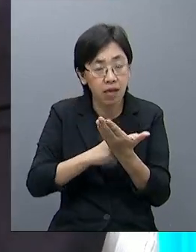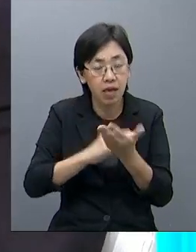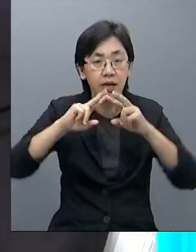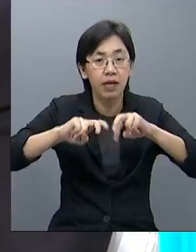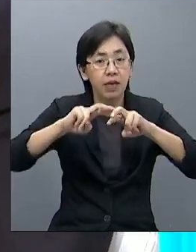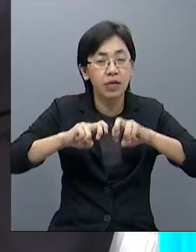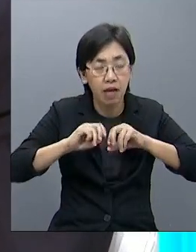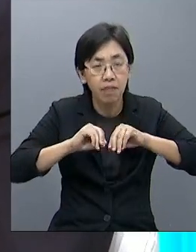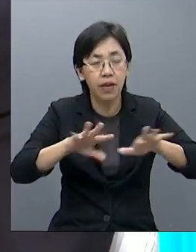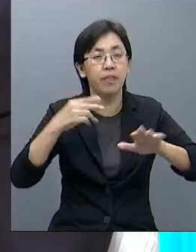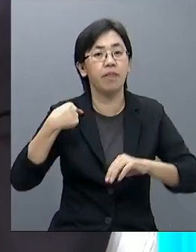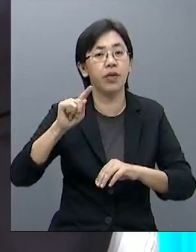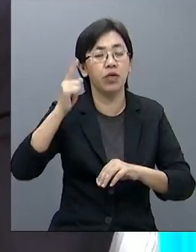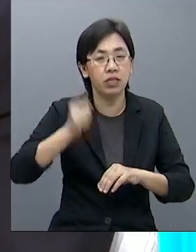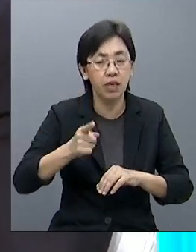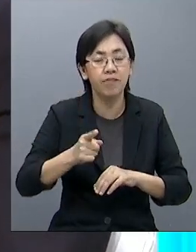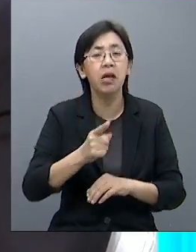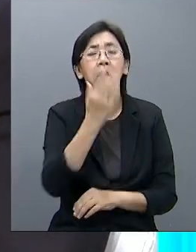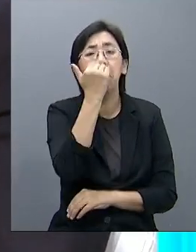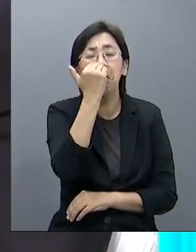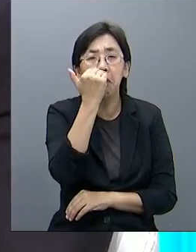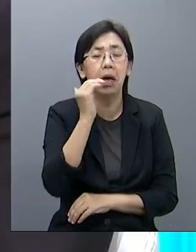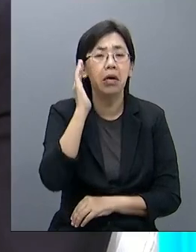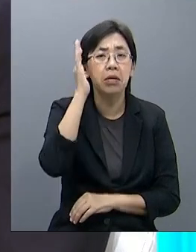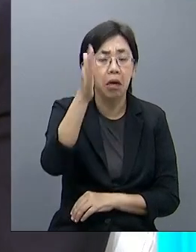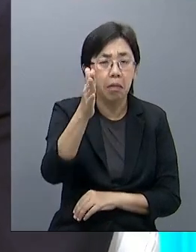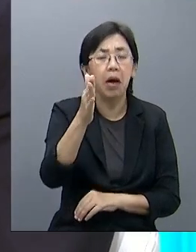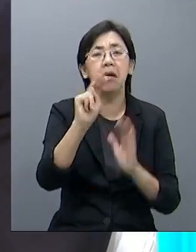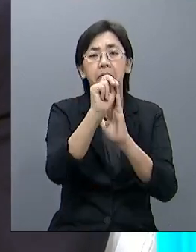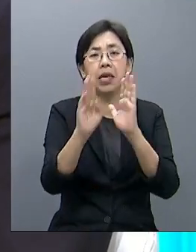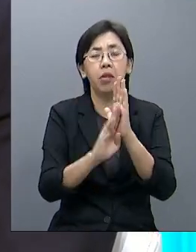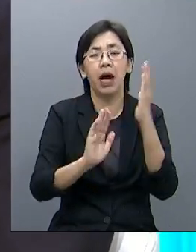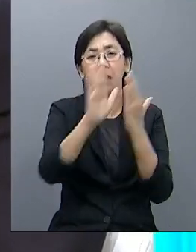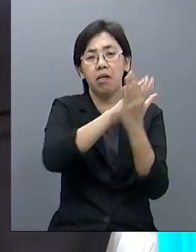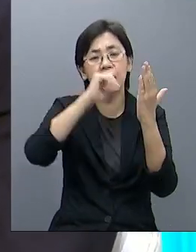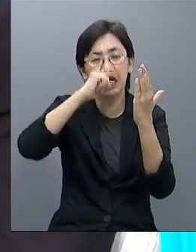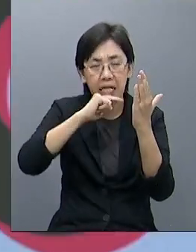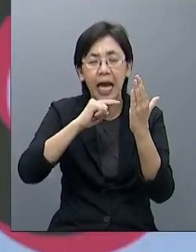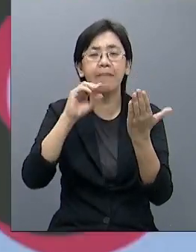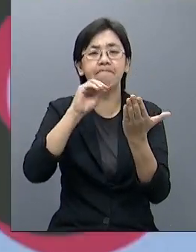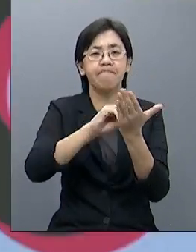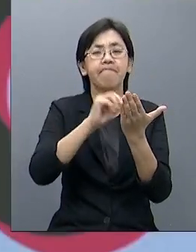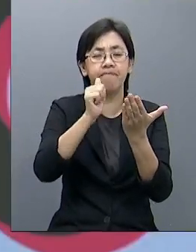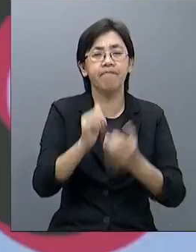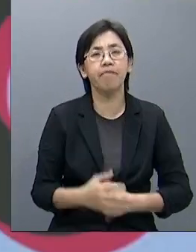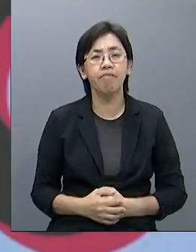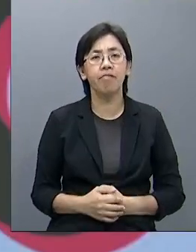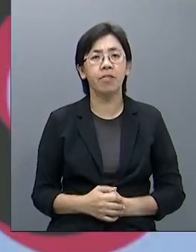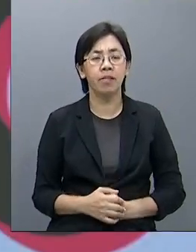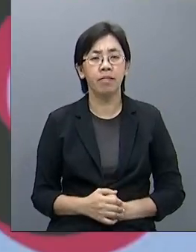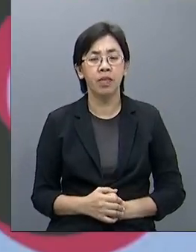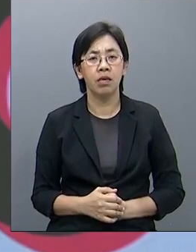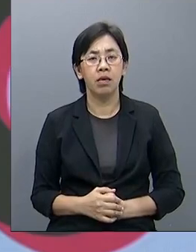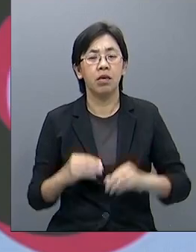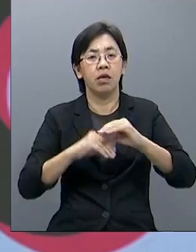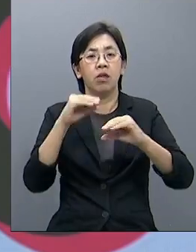ไปใช้ประโยชตได้จริง รวมทั้งผลัดันให้สเปสูเกิดขนเปโยบายของประเทศไทยได้แสดงว่ามนมีโปร